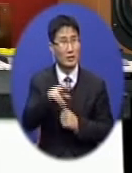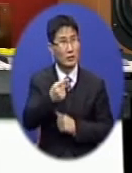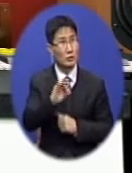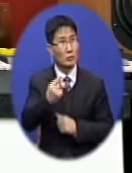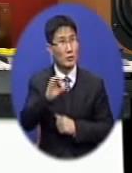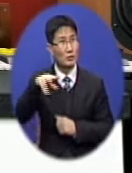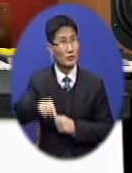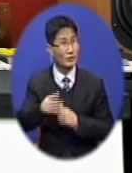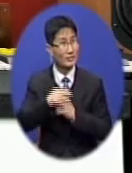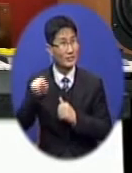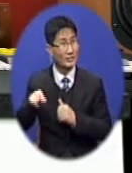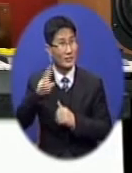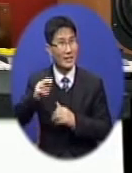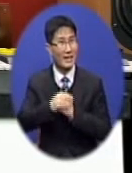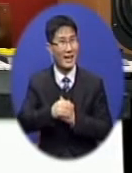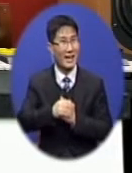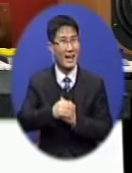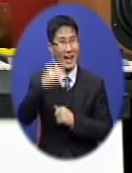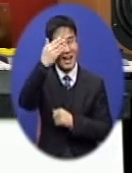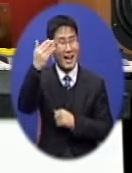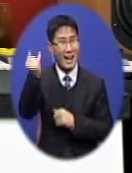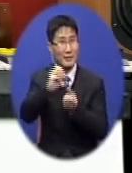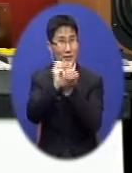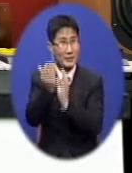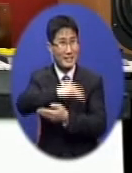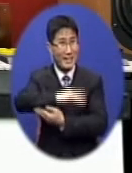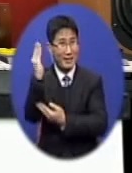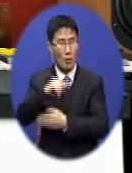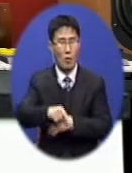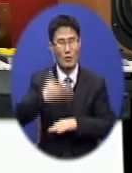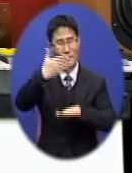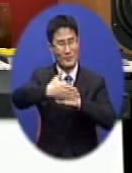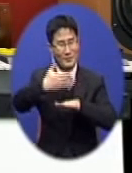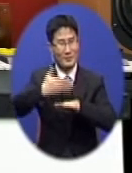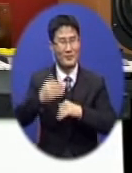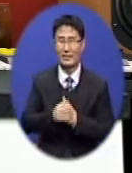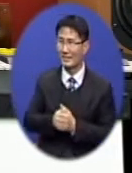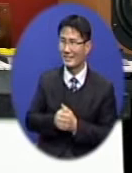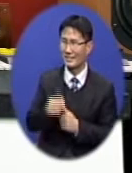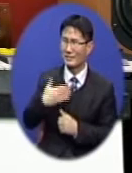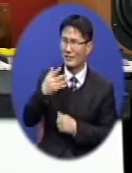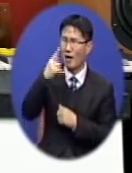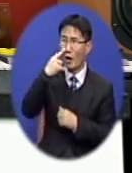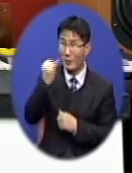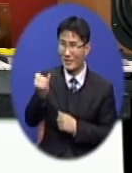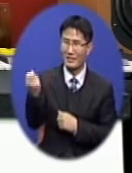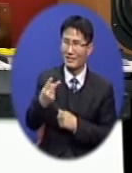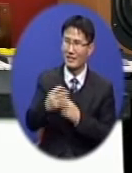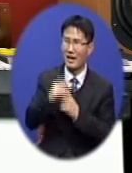송봉수 선배님의 할미꽃 사연. 네. 고맙습니다. 엄마야. 네, 저희 네.